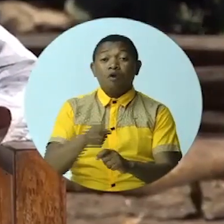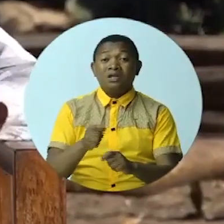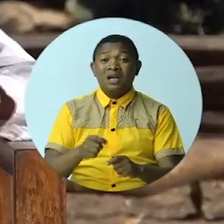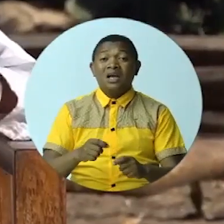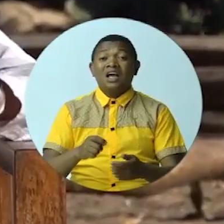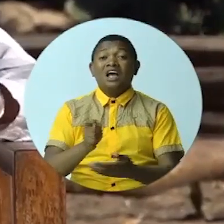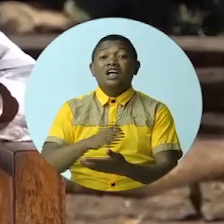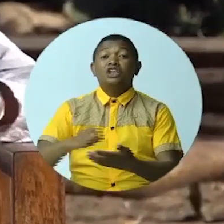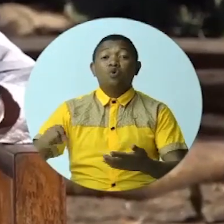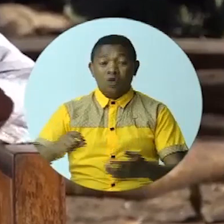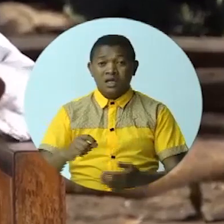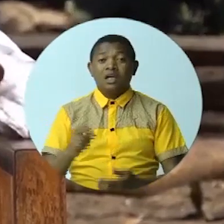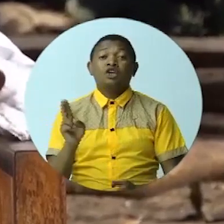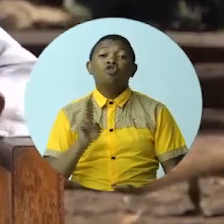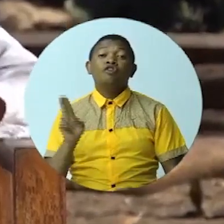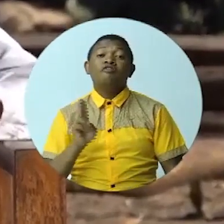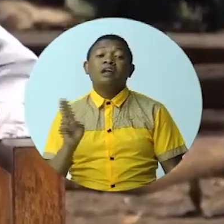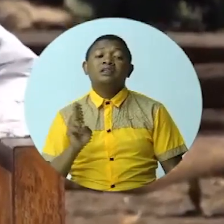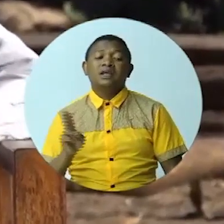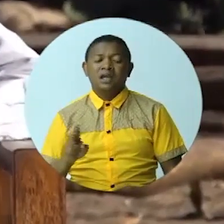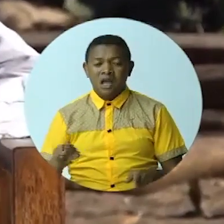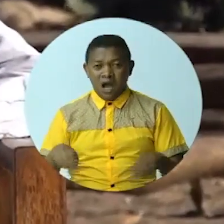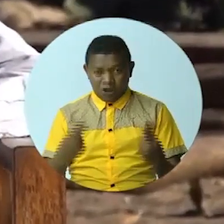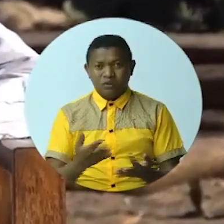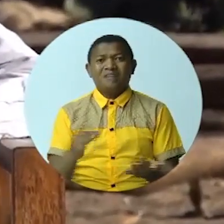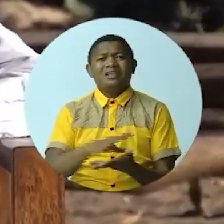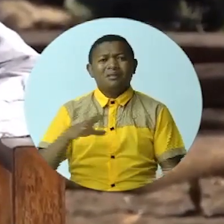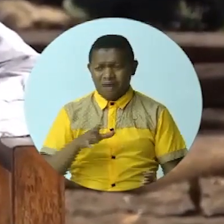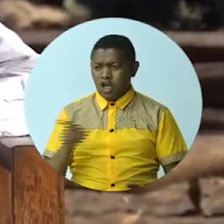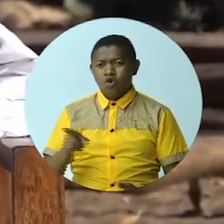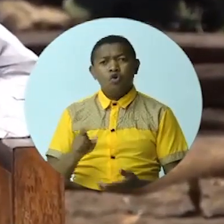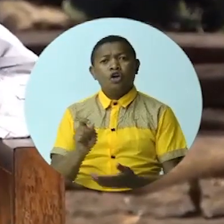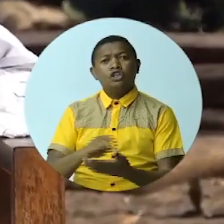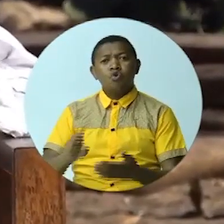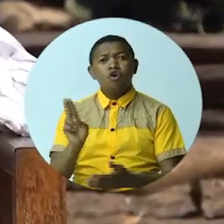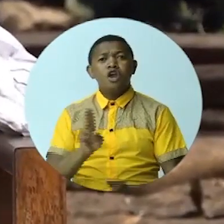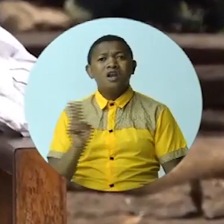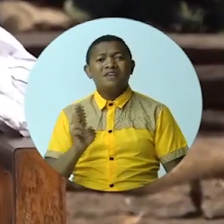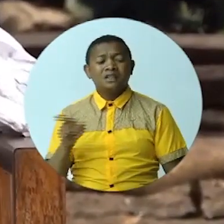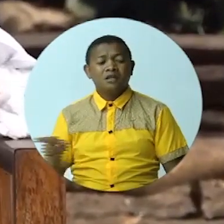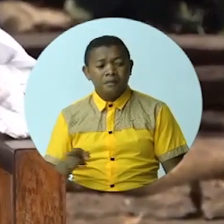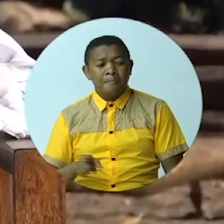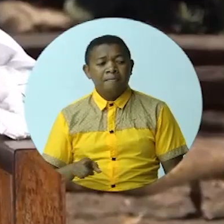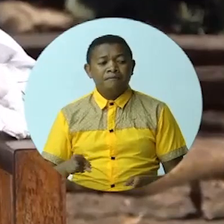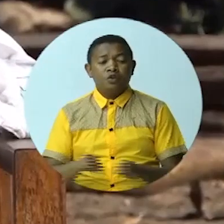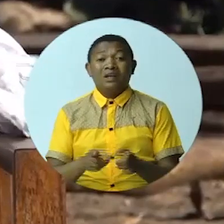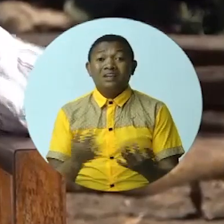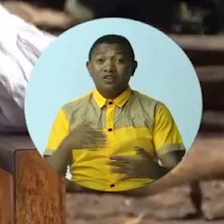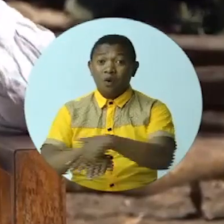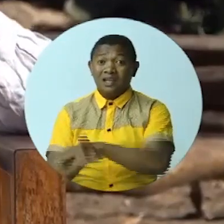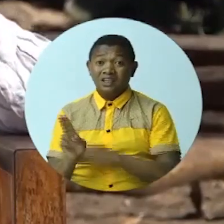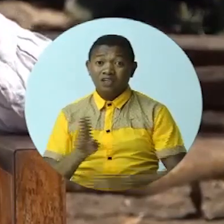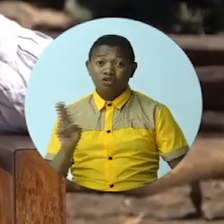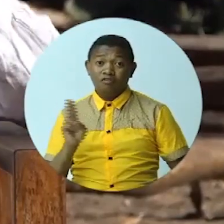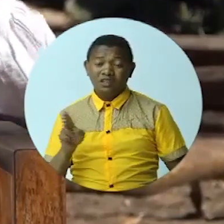satria zava-dehibe zany ary ao anatin'ny université a dia ny zavatra apetrantsika ao anatin'izany dia mba